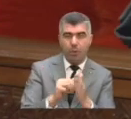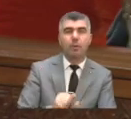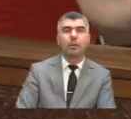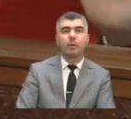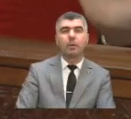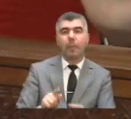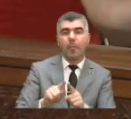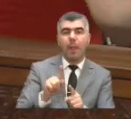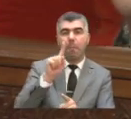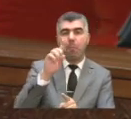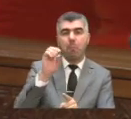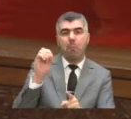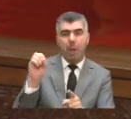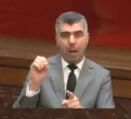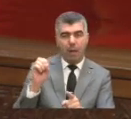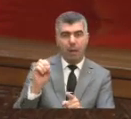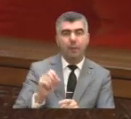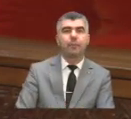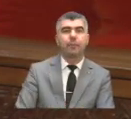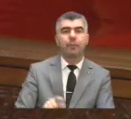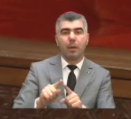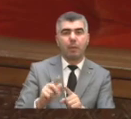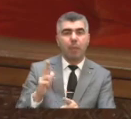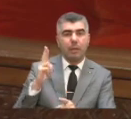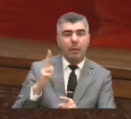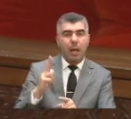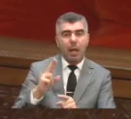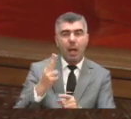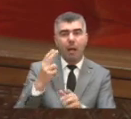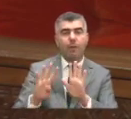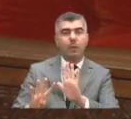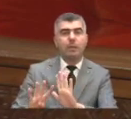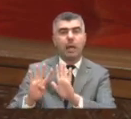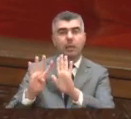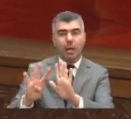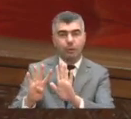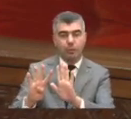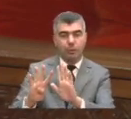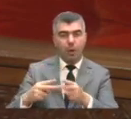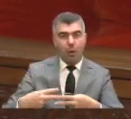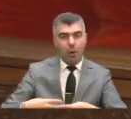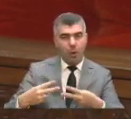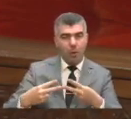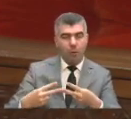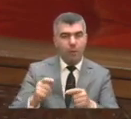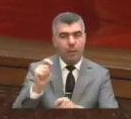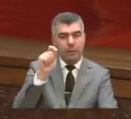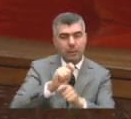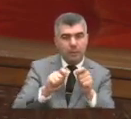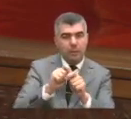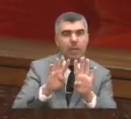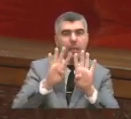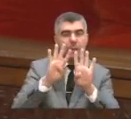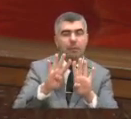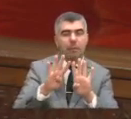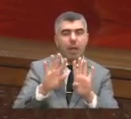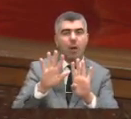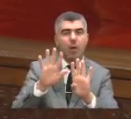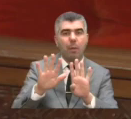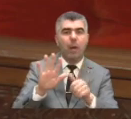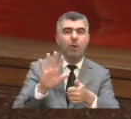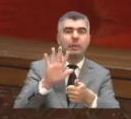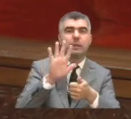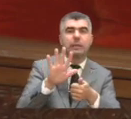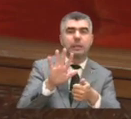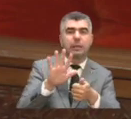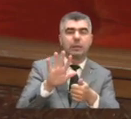لإنجاز ديال 100 وحدات اللي تعطات انطلاقة في 2019، مكننا من إنجاز 864 وحدة